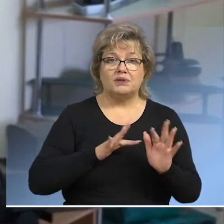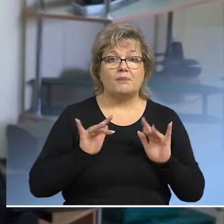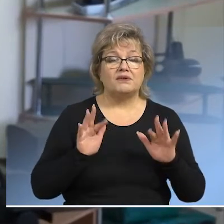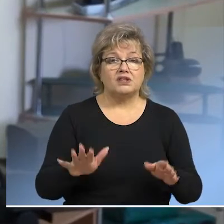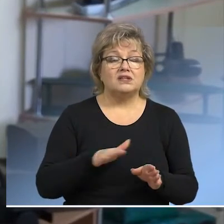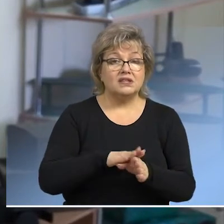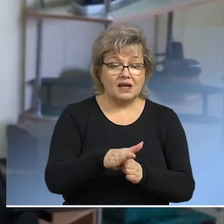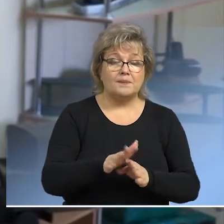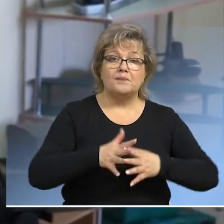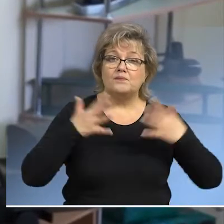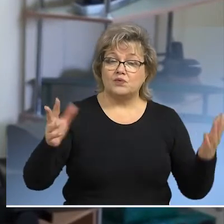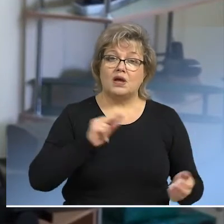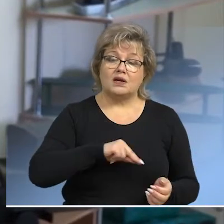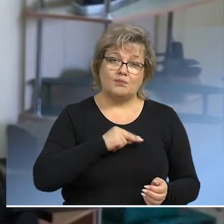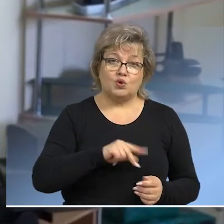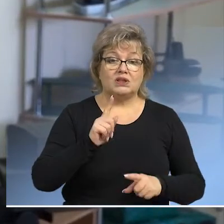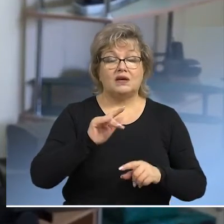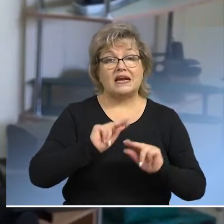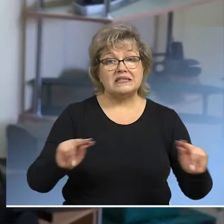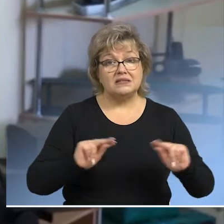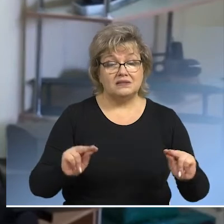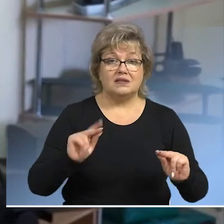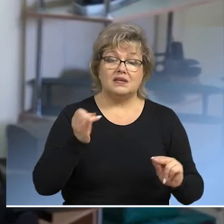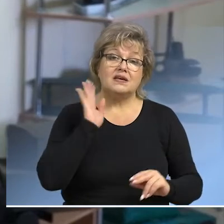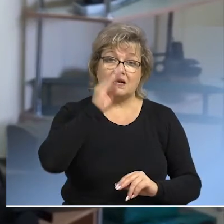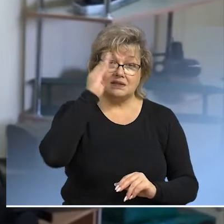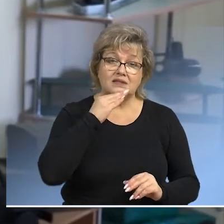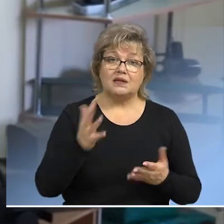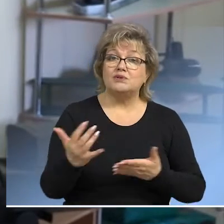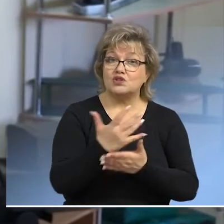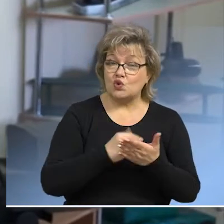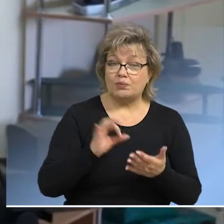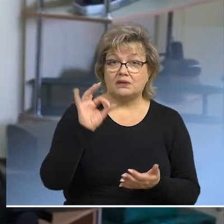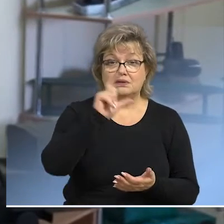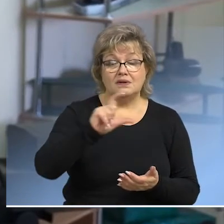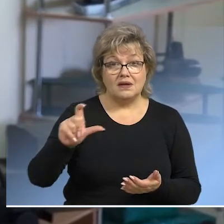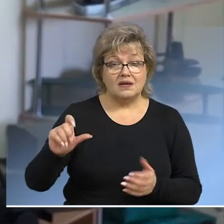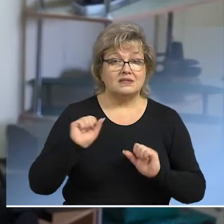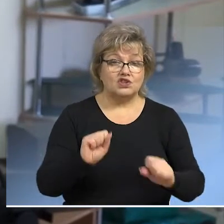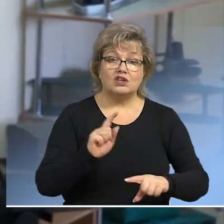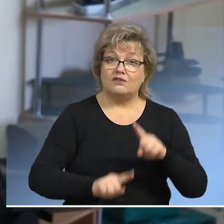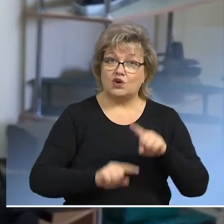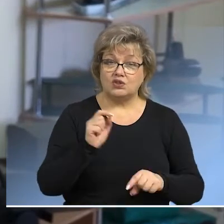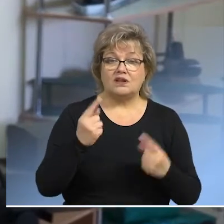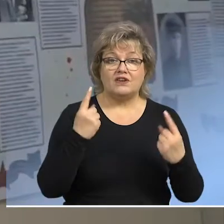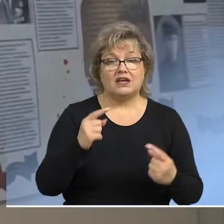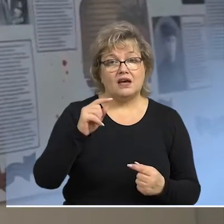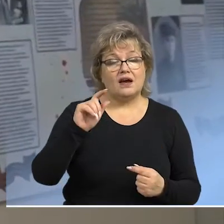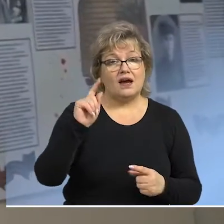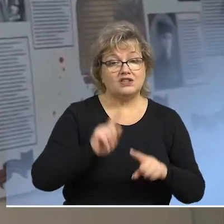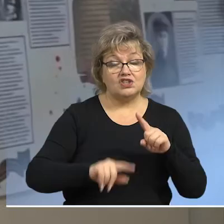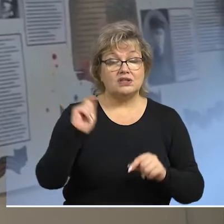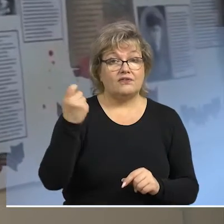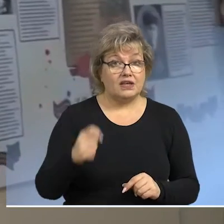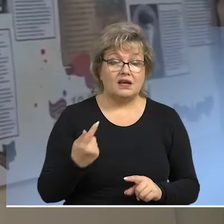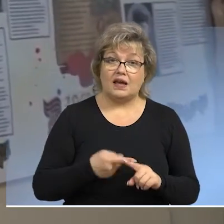огромная работа. Общими усилиями педагогов и родителей был собран богатейший материал о наших земляках, защитниках Родины в годы Великой Отечественной